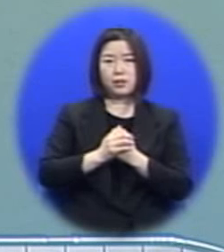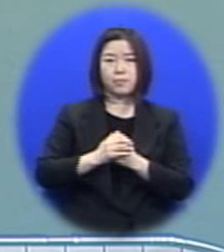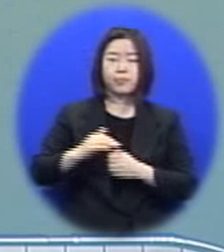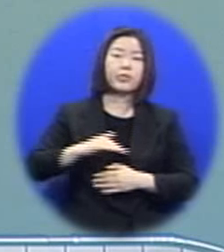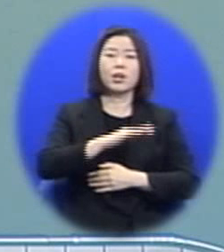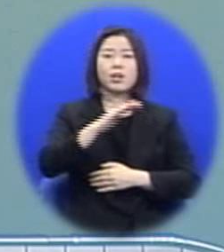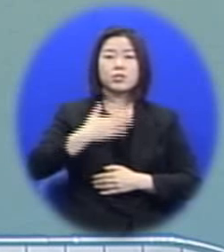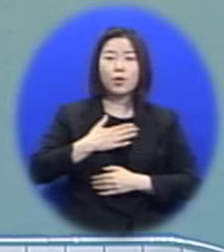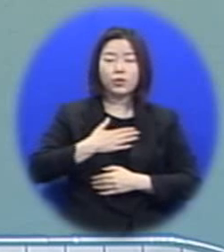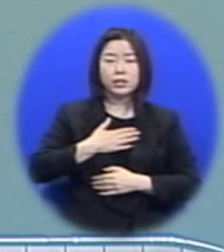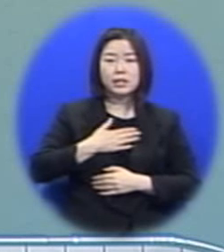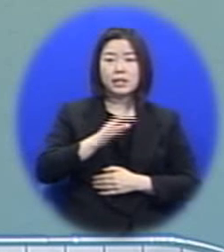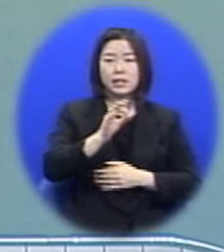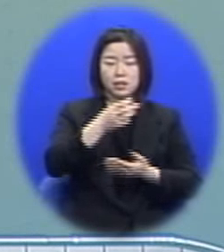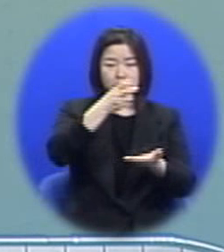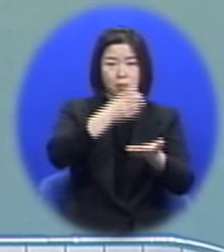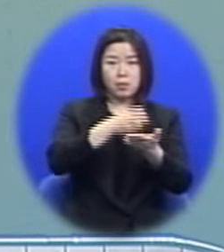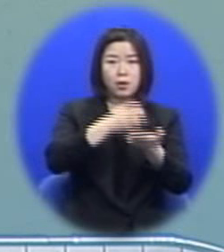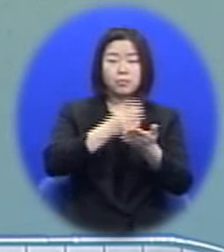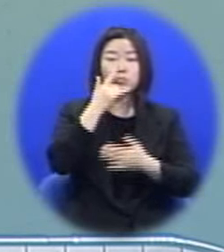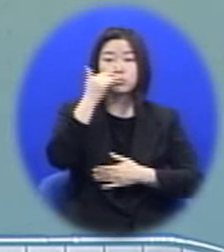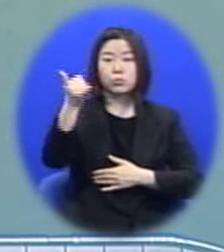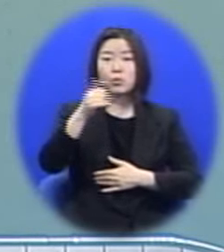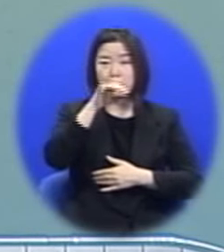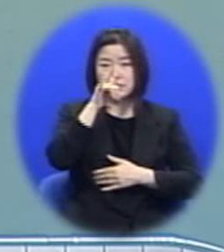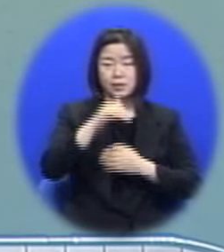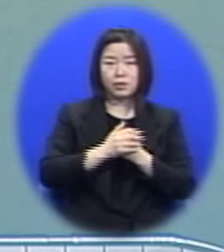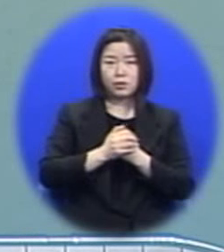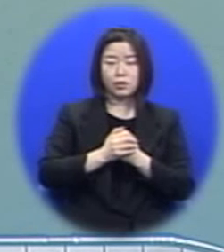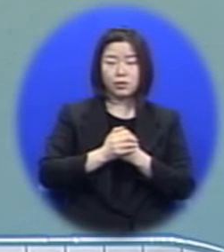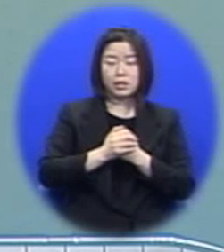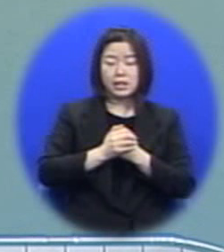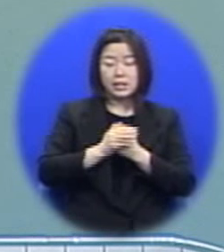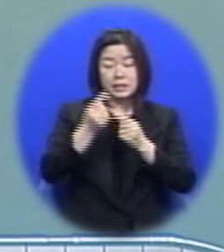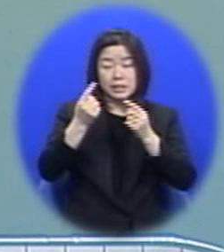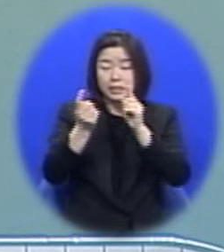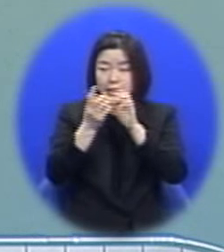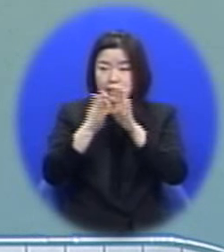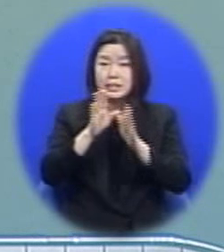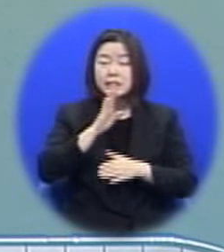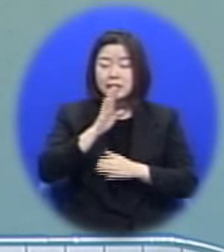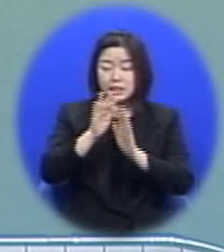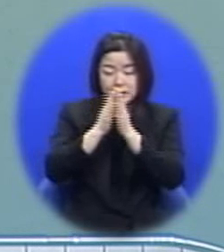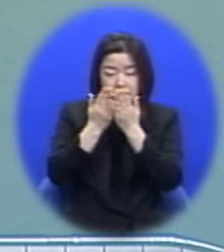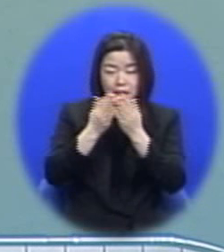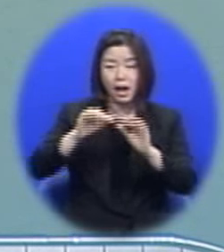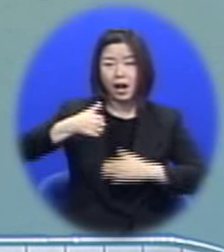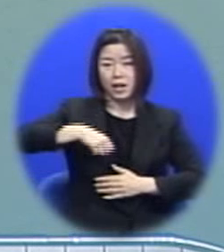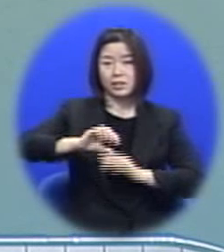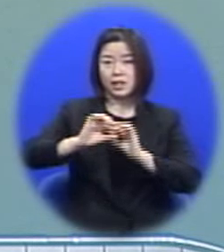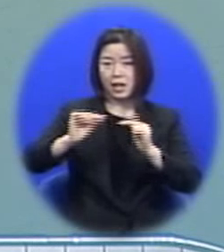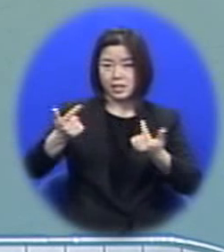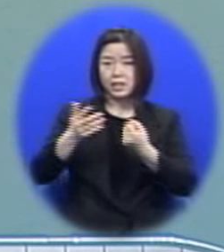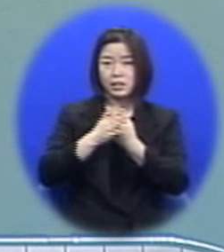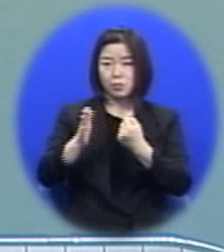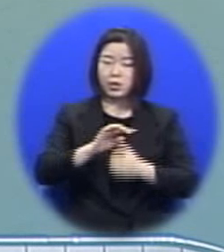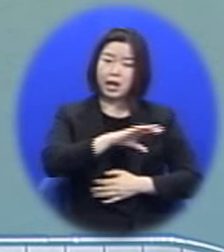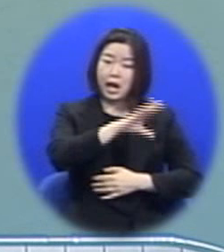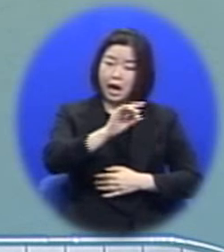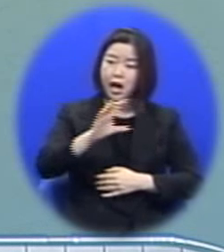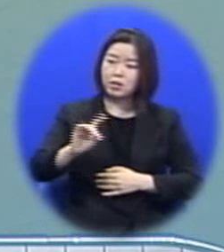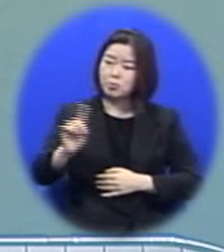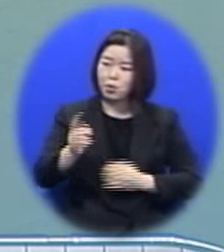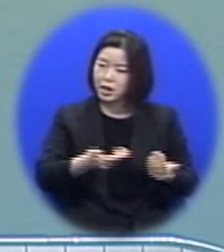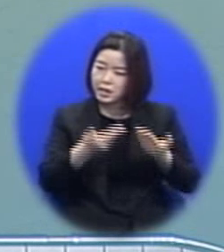저희에는 양부모님이 계십니다. 제가 친아들이 아니다 보니까 이따금씩 뭔가를 잘해드리려고